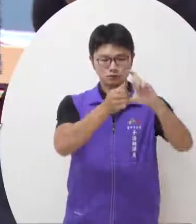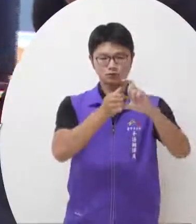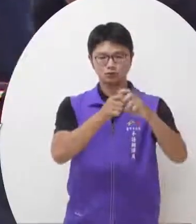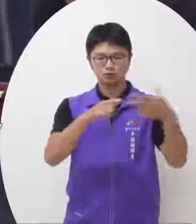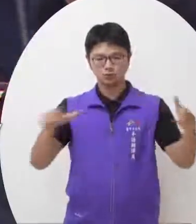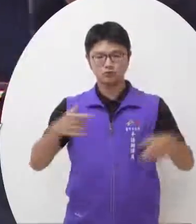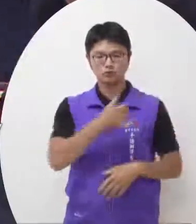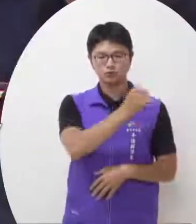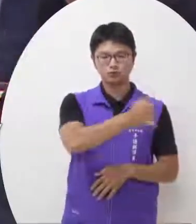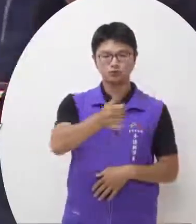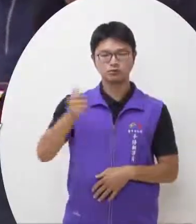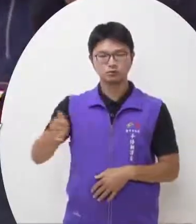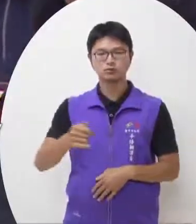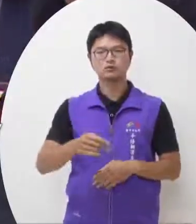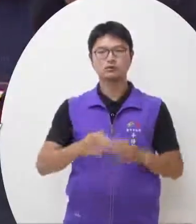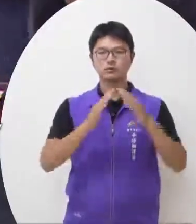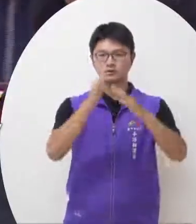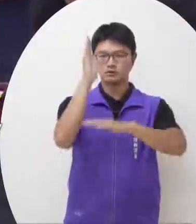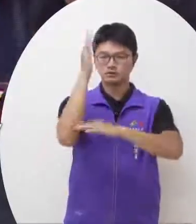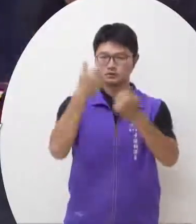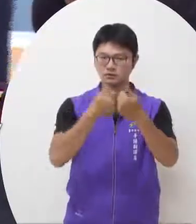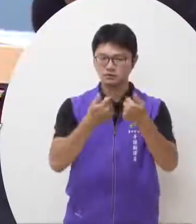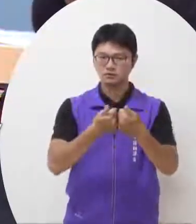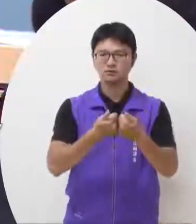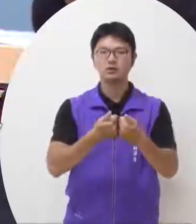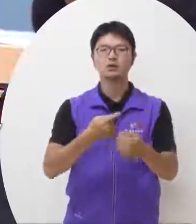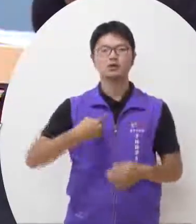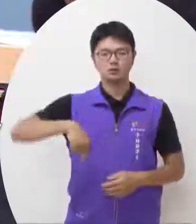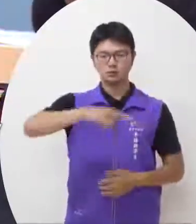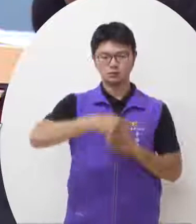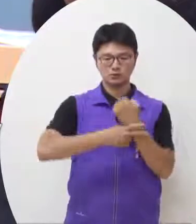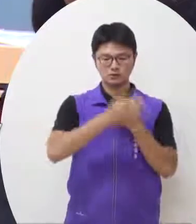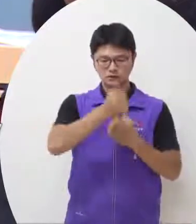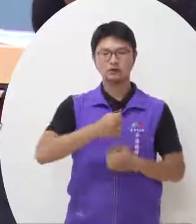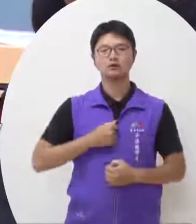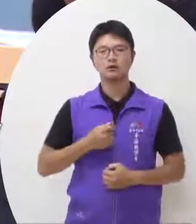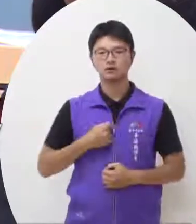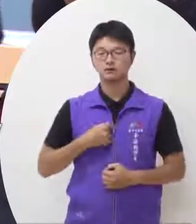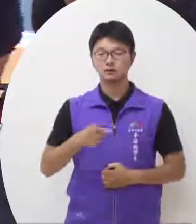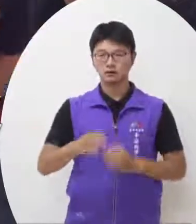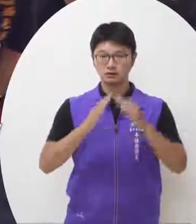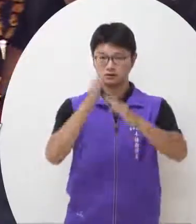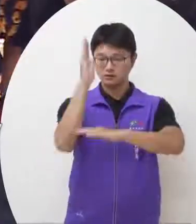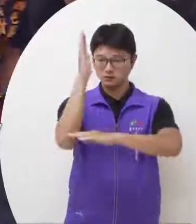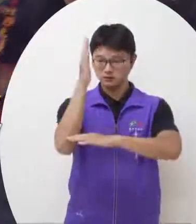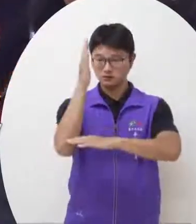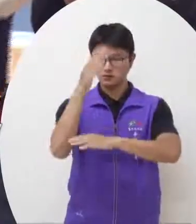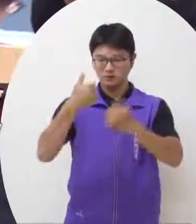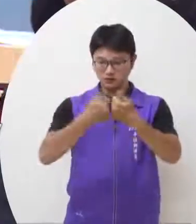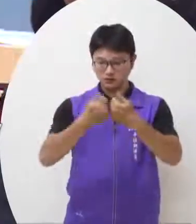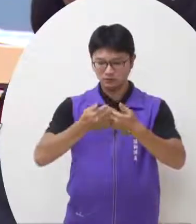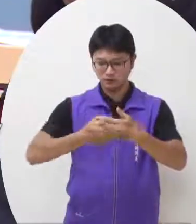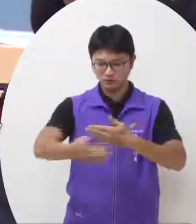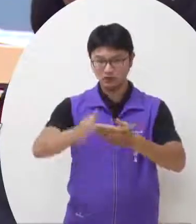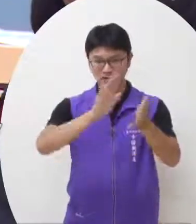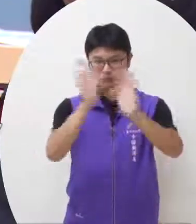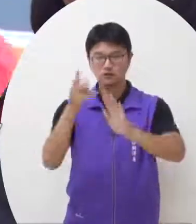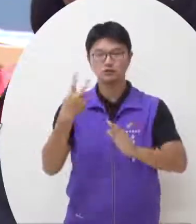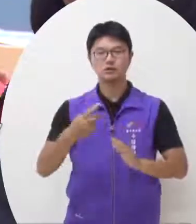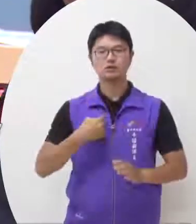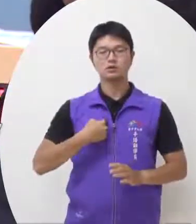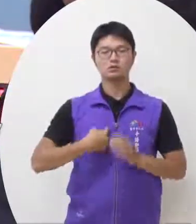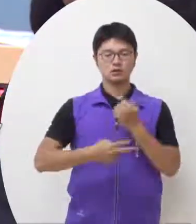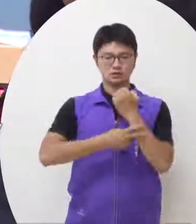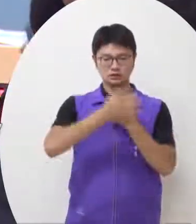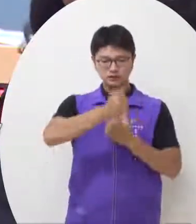政市政会议，也让我们能够了解市政的一个运作，也让基层的里长能够有